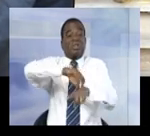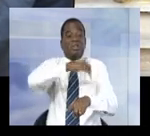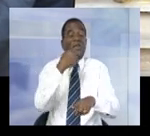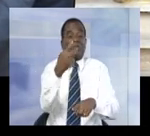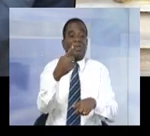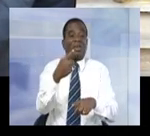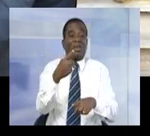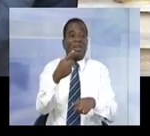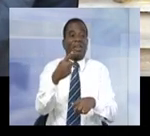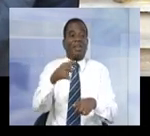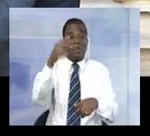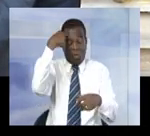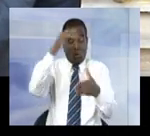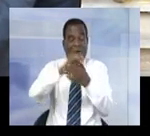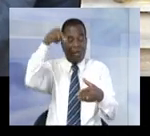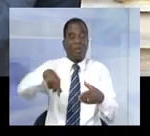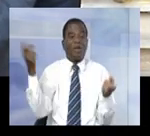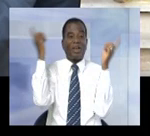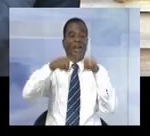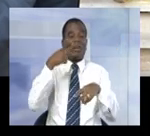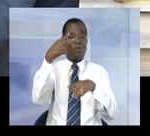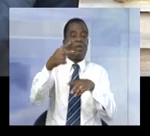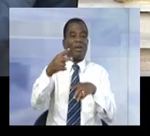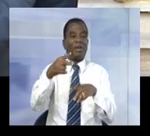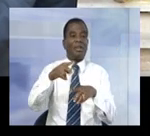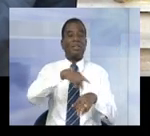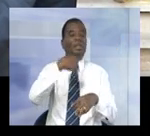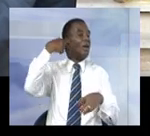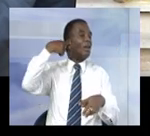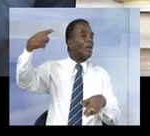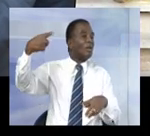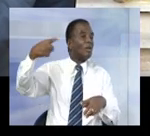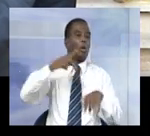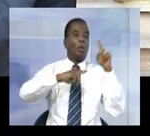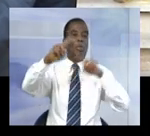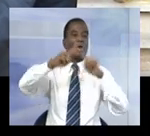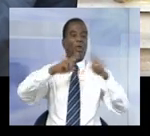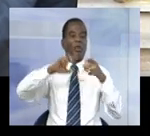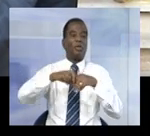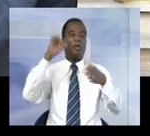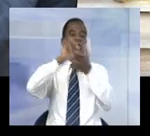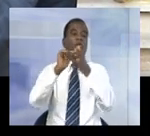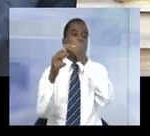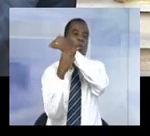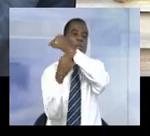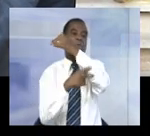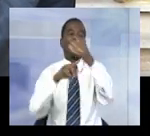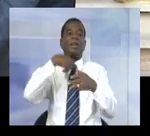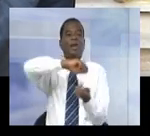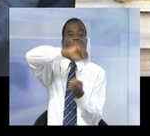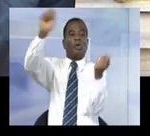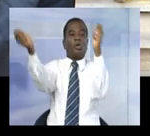ne croit que lorsqu'il voit. Alors j'ai entendu parler de ce pont qui a complètement